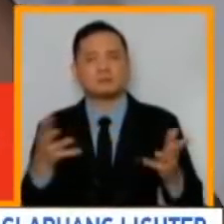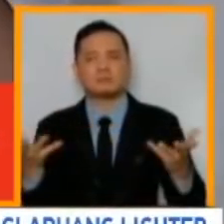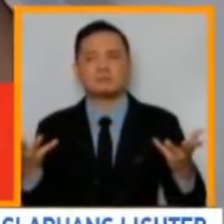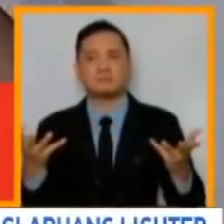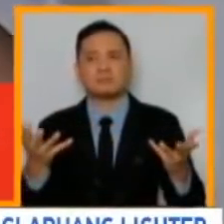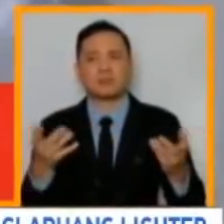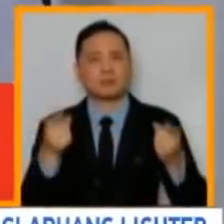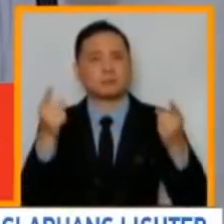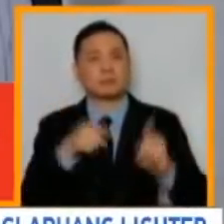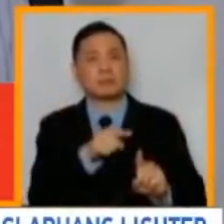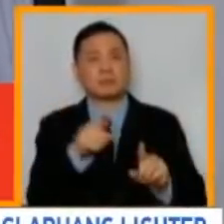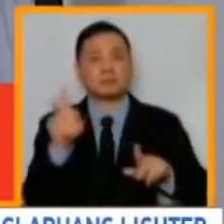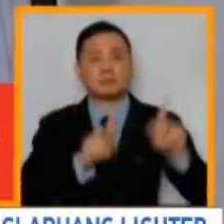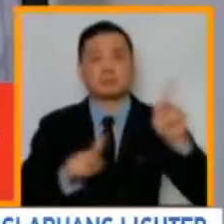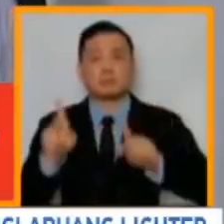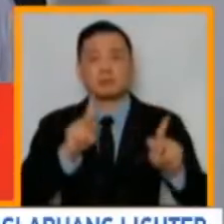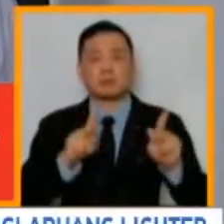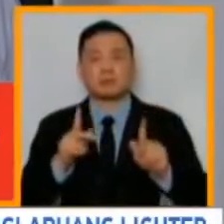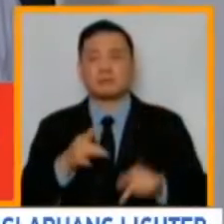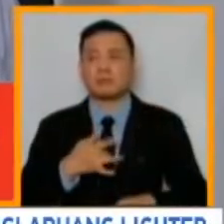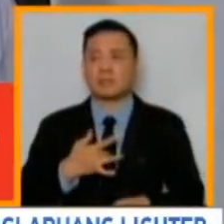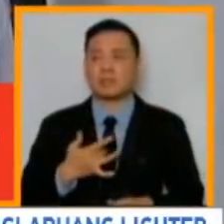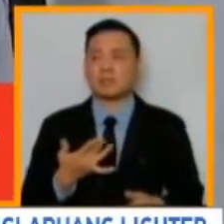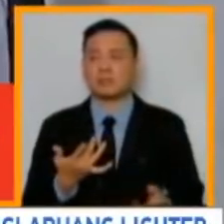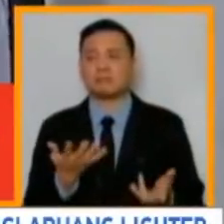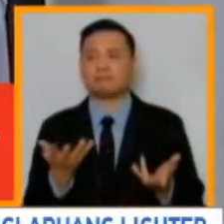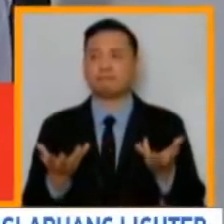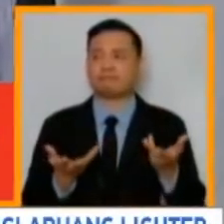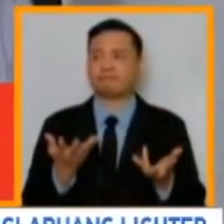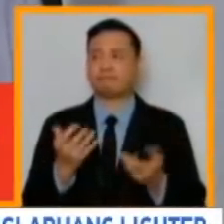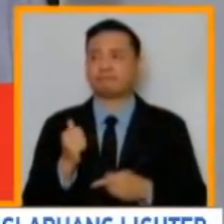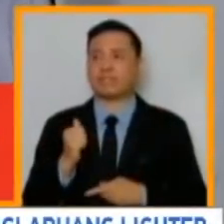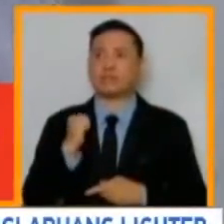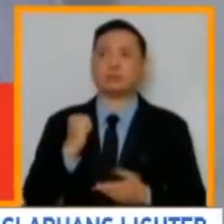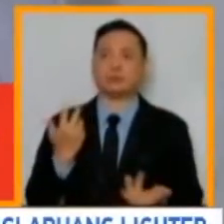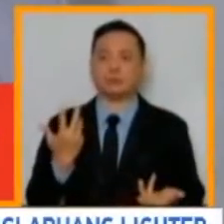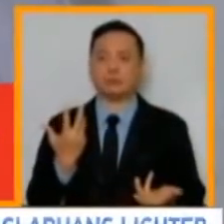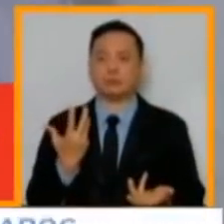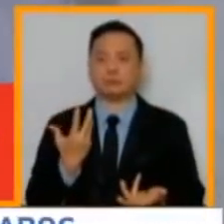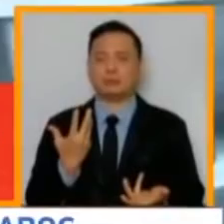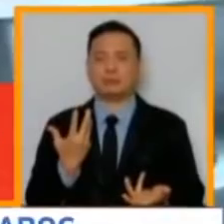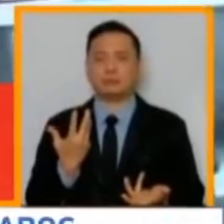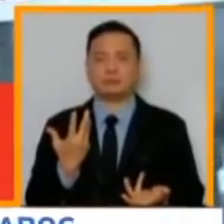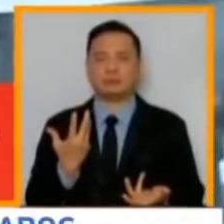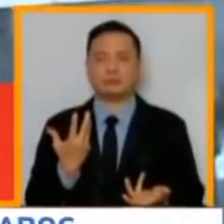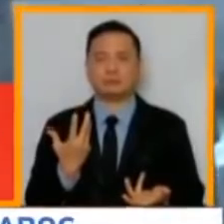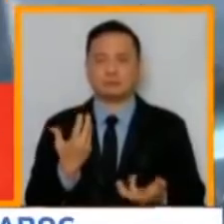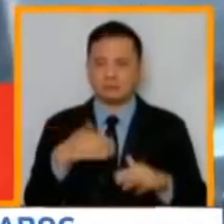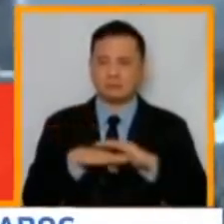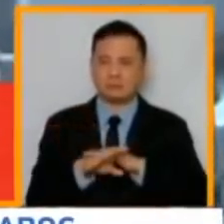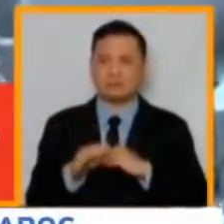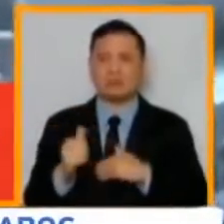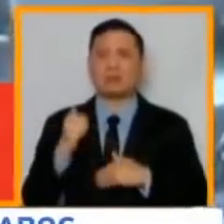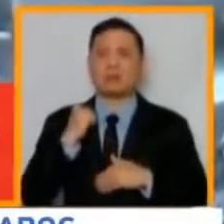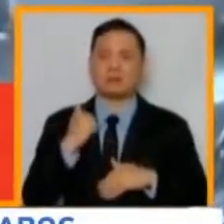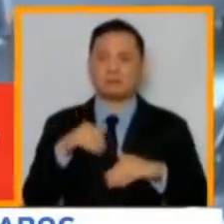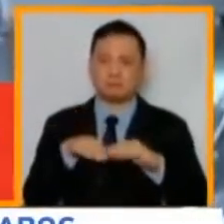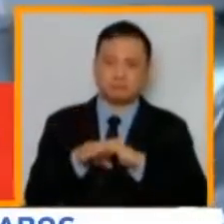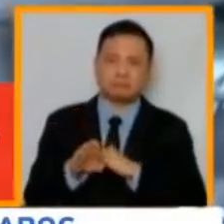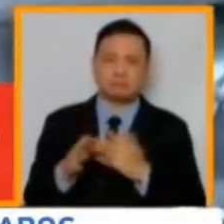nagano sila na parang nagbabawal sila lumabas, mamili.